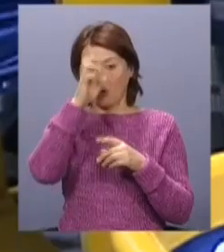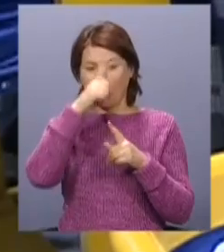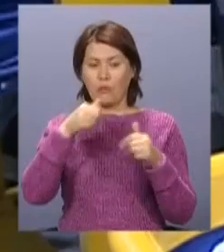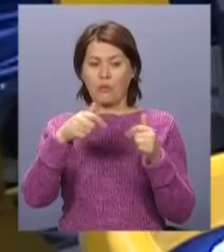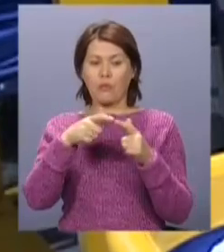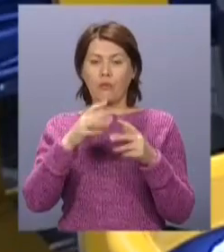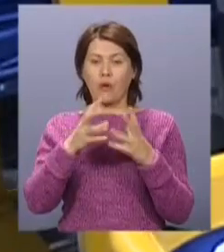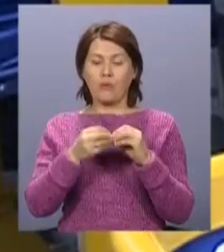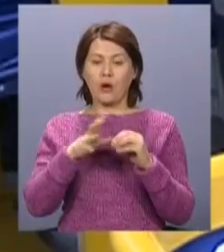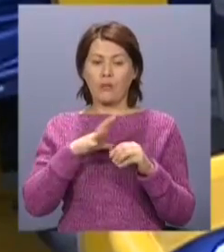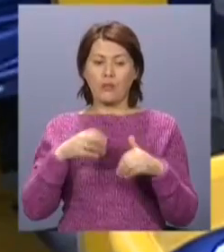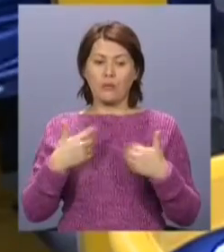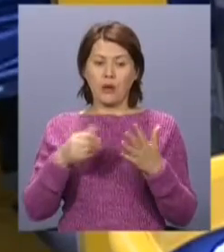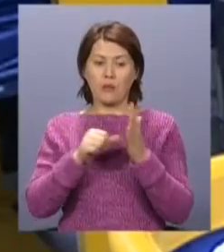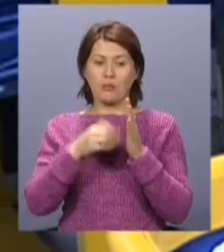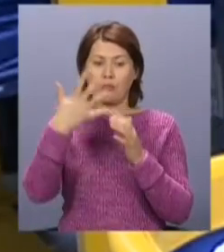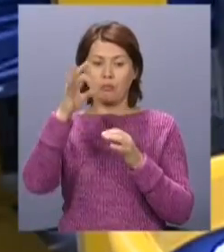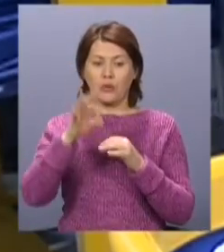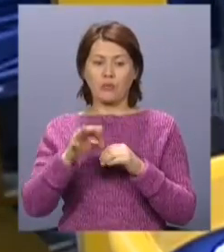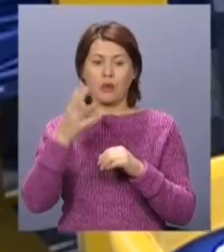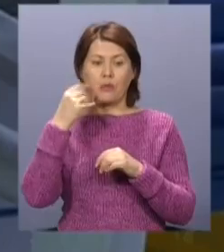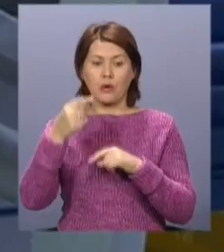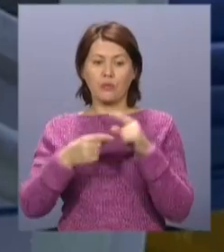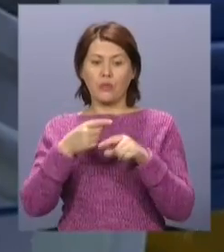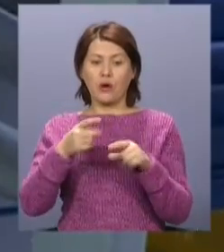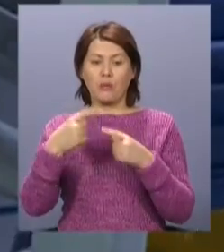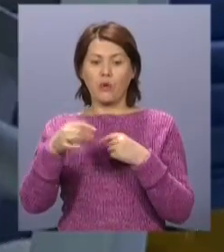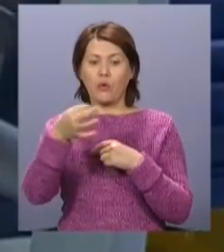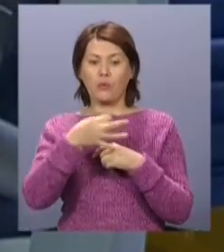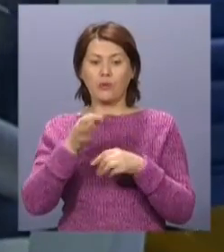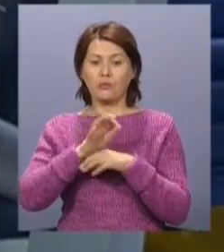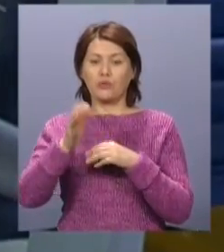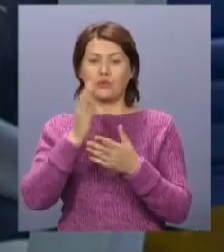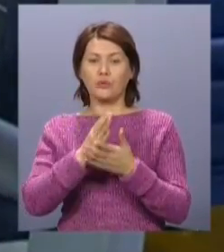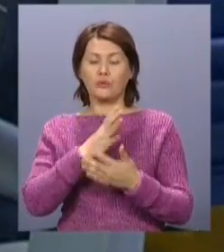халықаралық сәлемдемелердің 65% Алматы арқылы өзге облыстарға жіберіледі екен.